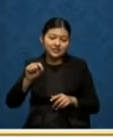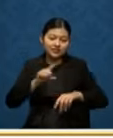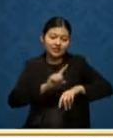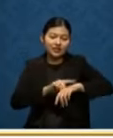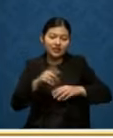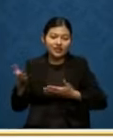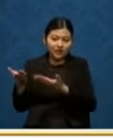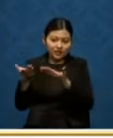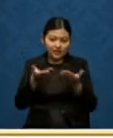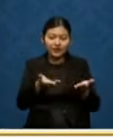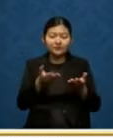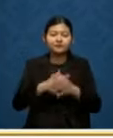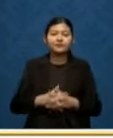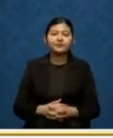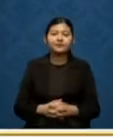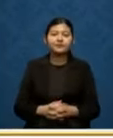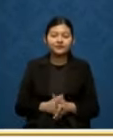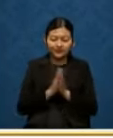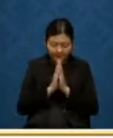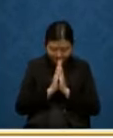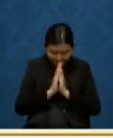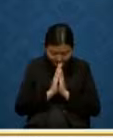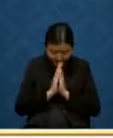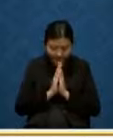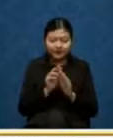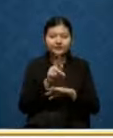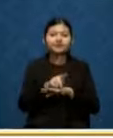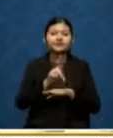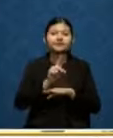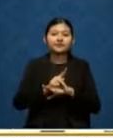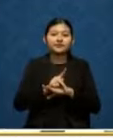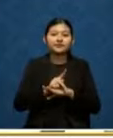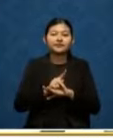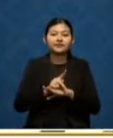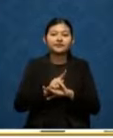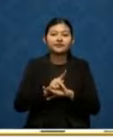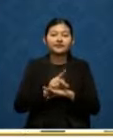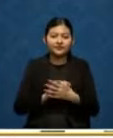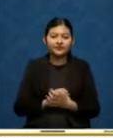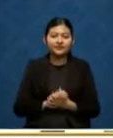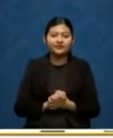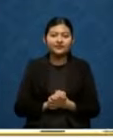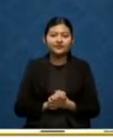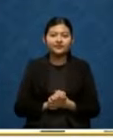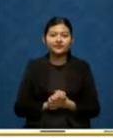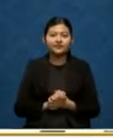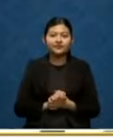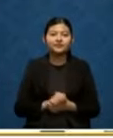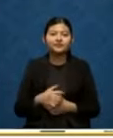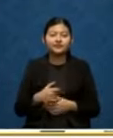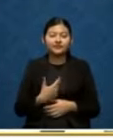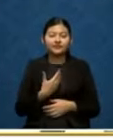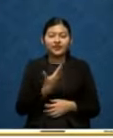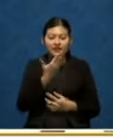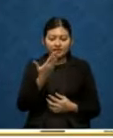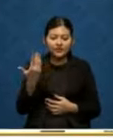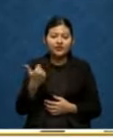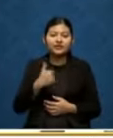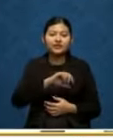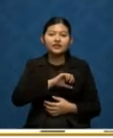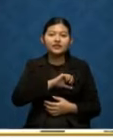เชิญครับครับเรียนท่านประธานสภาผู้แทนราษฎรที่เคารพครับเพื่อนสมาชิกผู้ทรงเกียรติครับผม